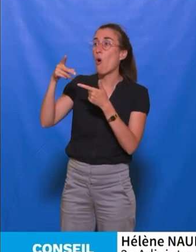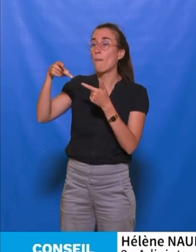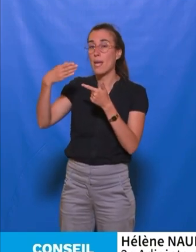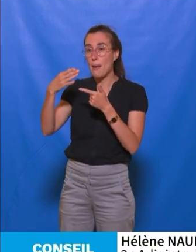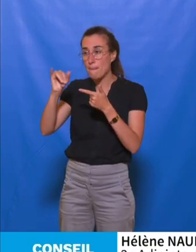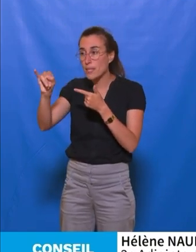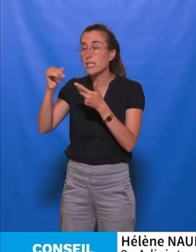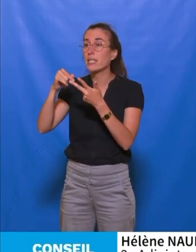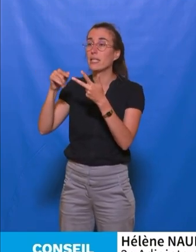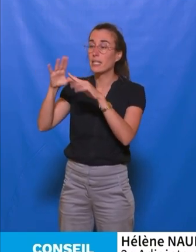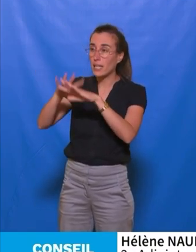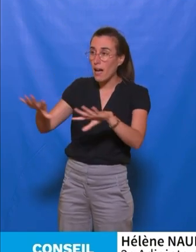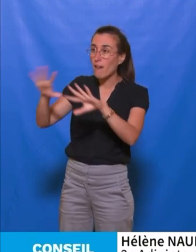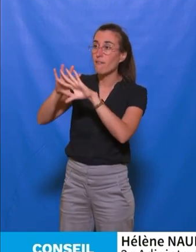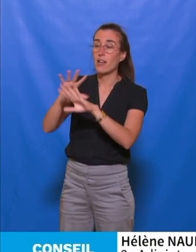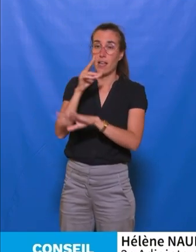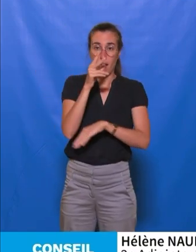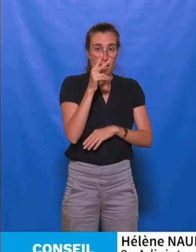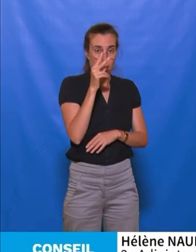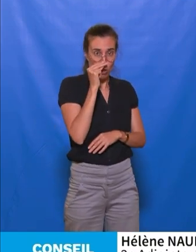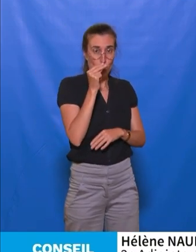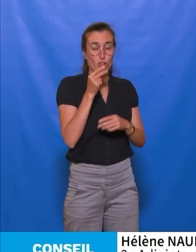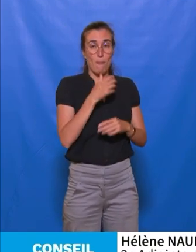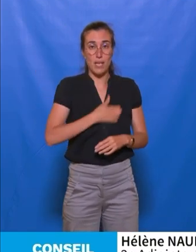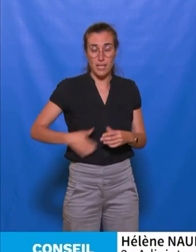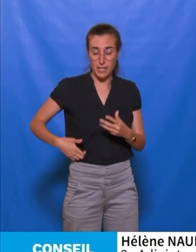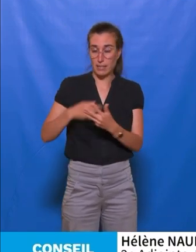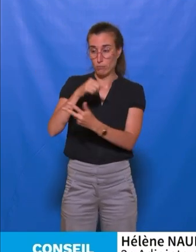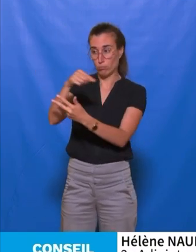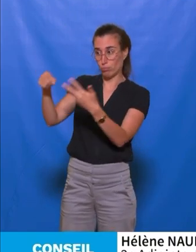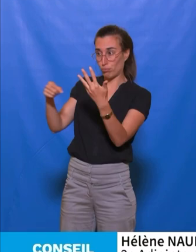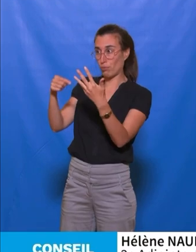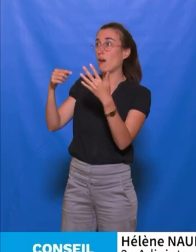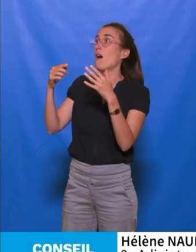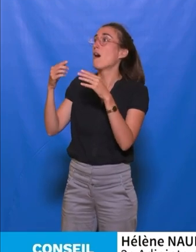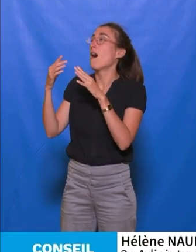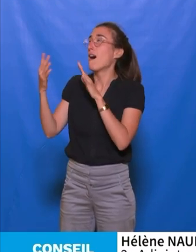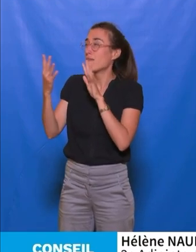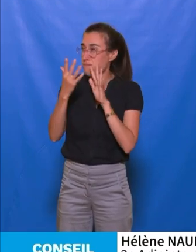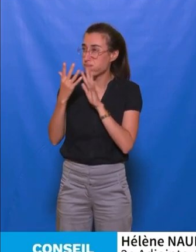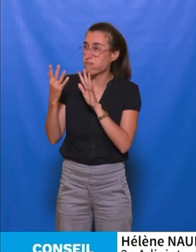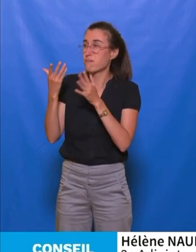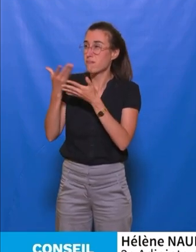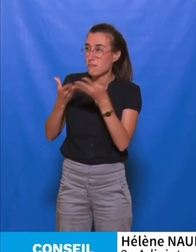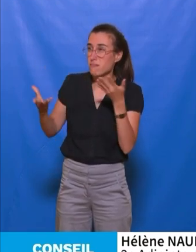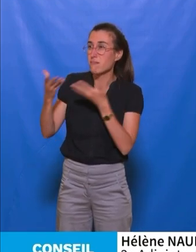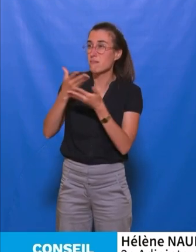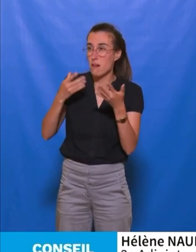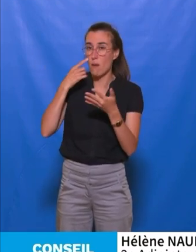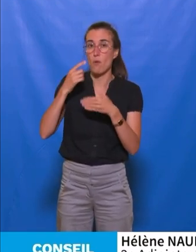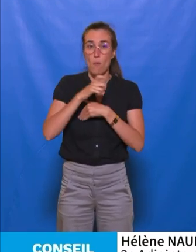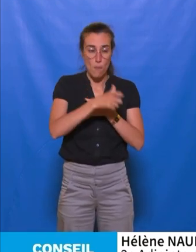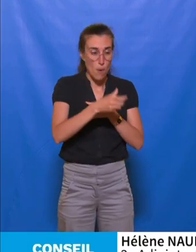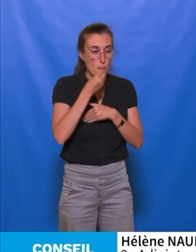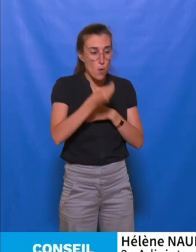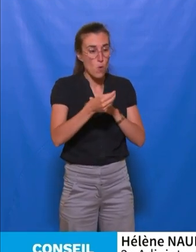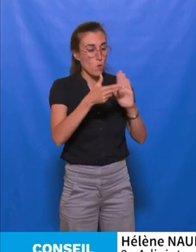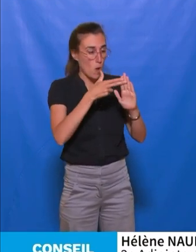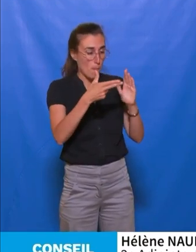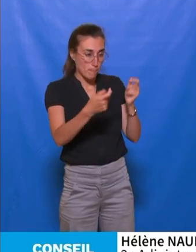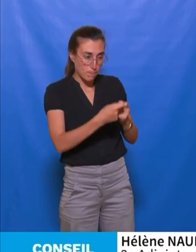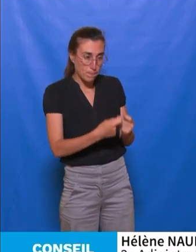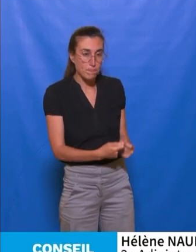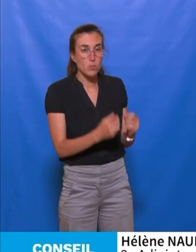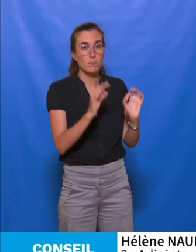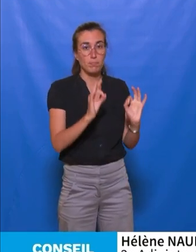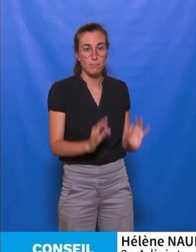de Nantes pour s'assurer de la viabilité de cette typologie d'accueil et d'activité dans la crèche du dehors.